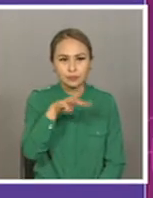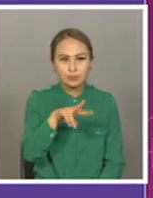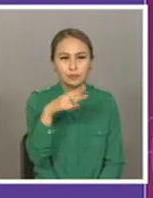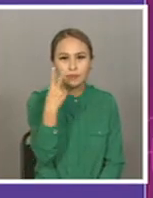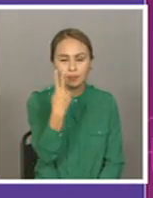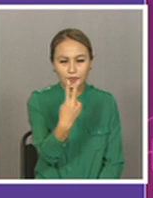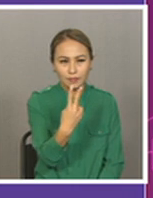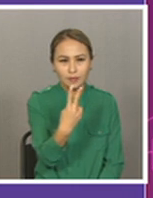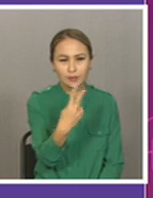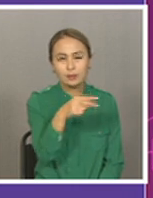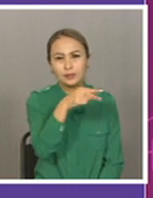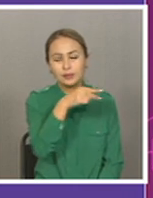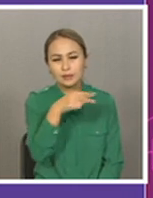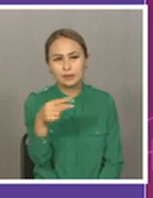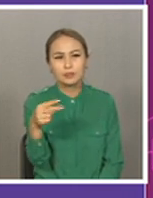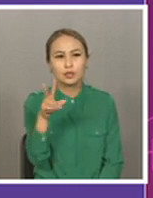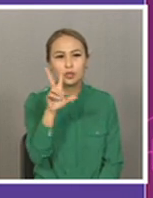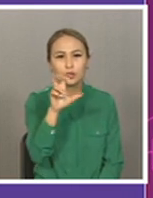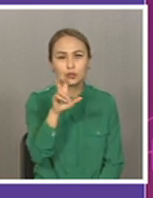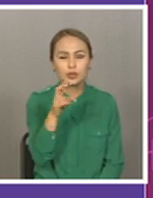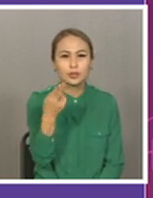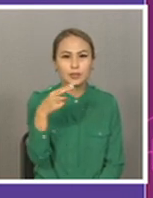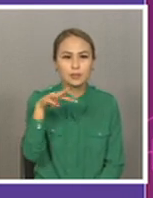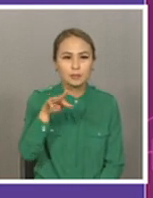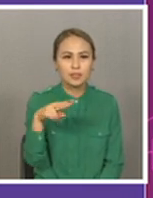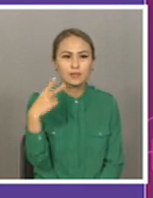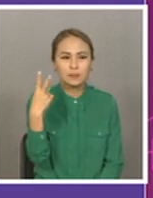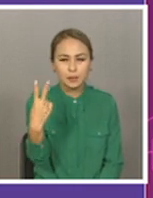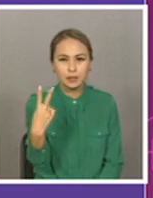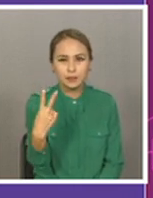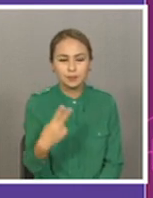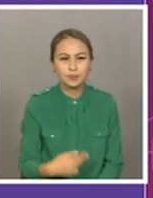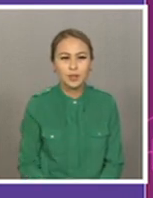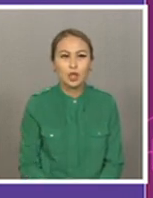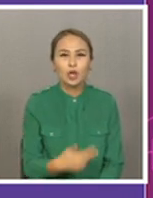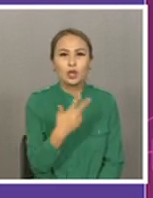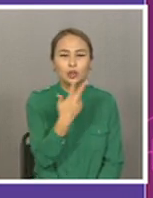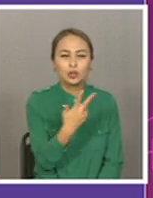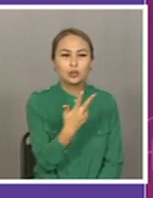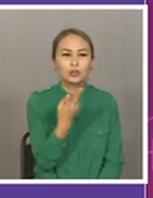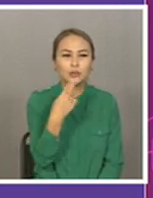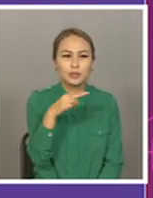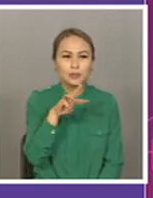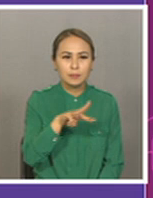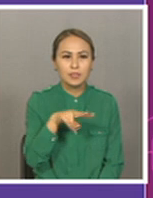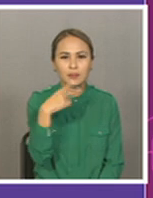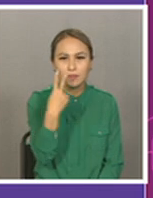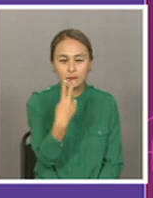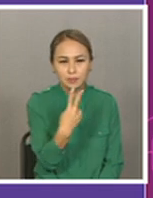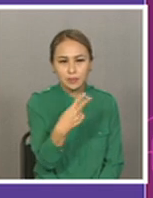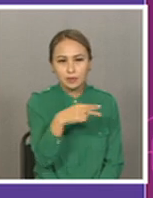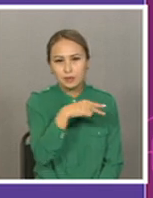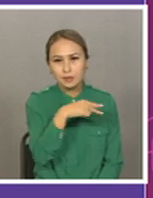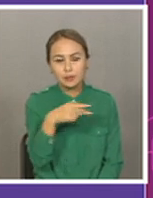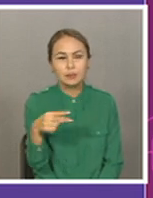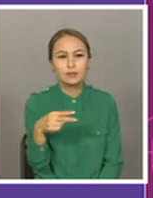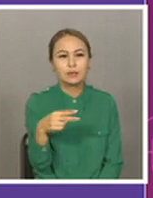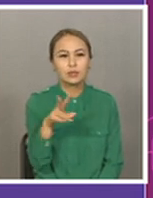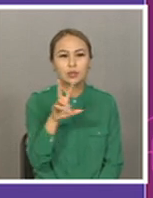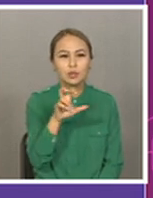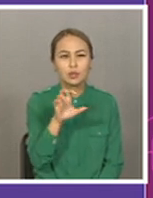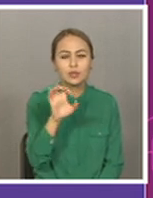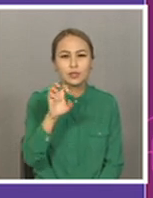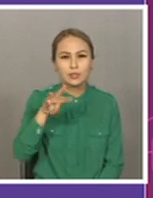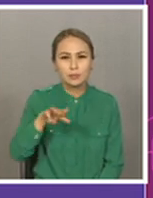квадрат метрде 300 квадрат дециметр. 3 квадрат дециметрде